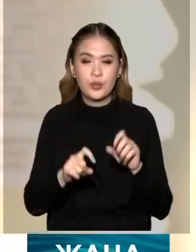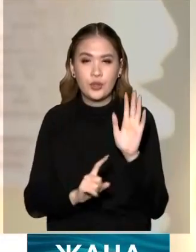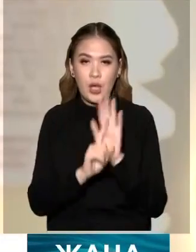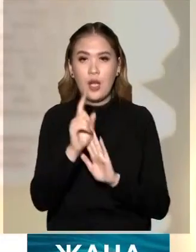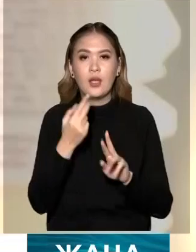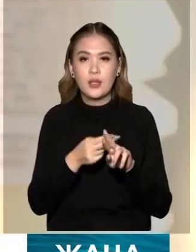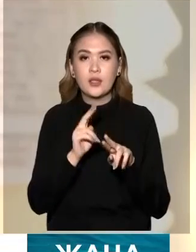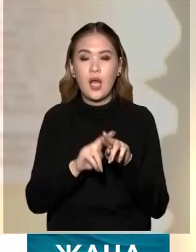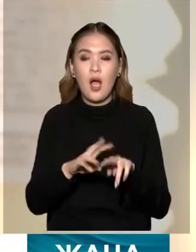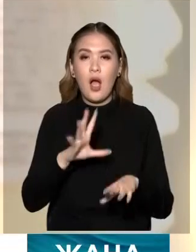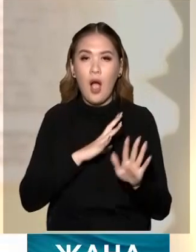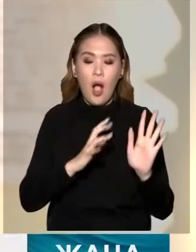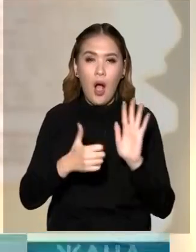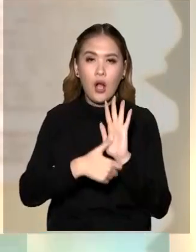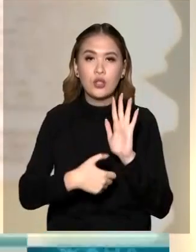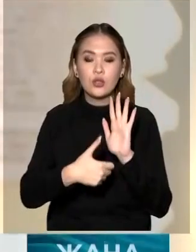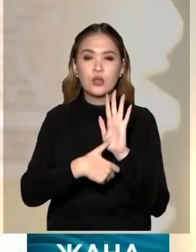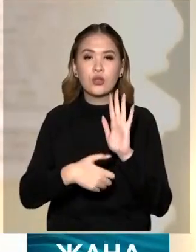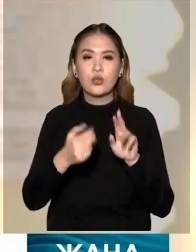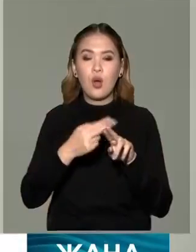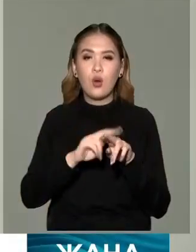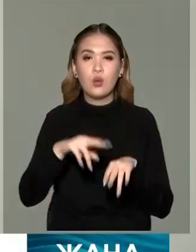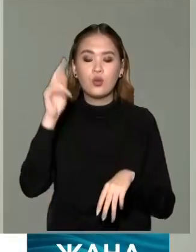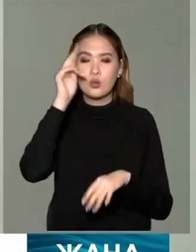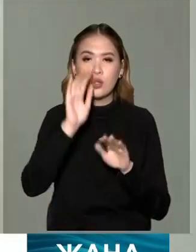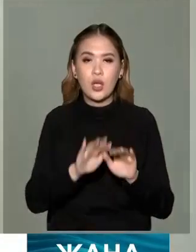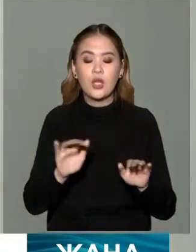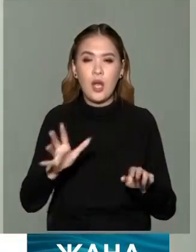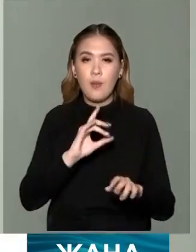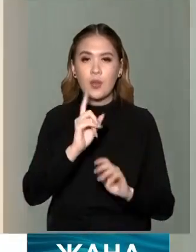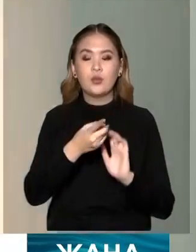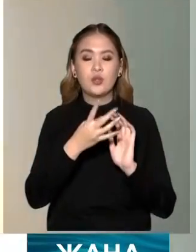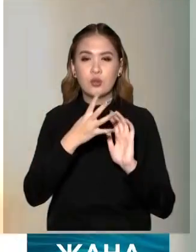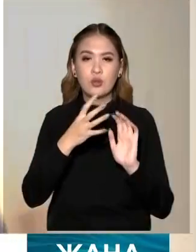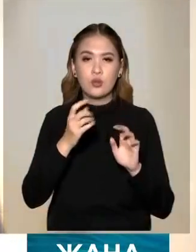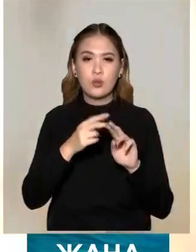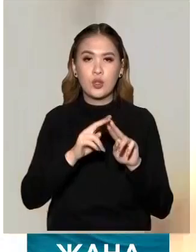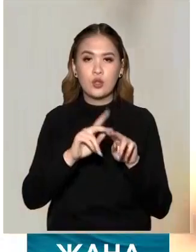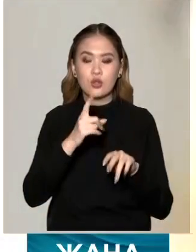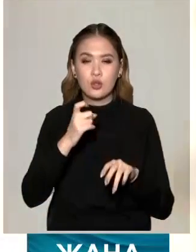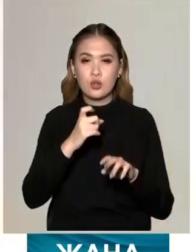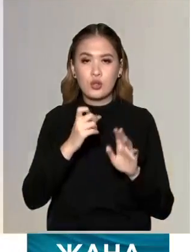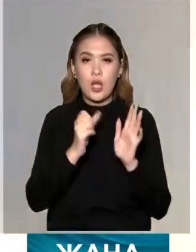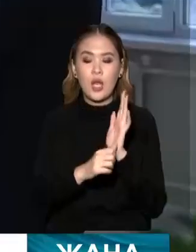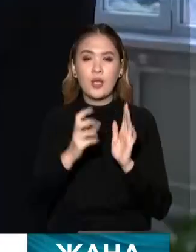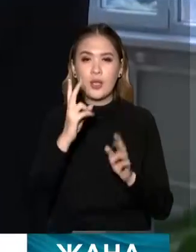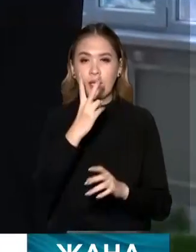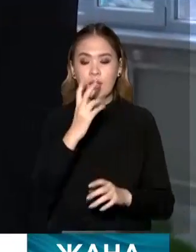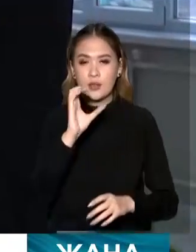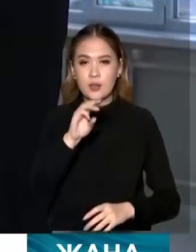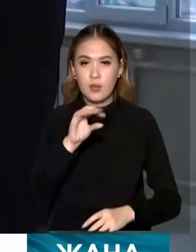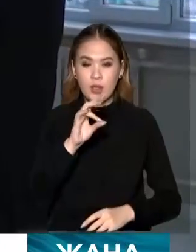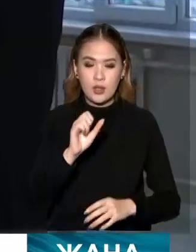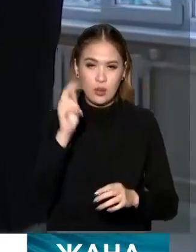жалпы сыйымдылығы 600 оқушыға арналған мектеп. Қазір 1141 бала оқиды. Екі ауысымда оқимыз. Жыл